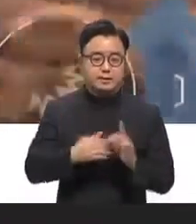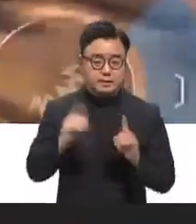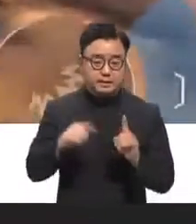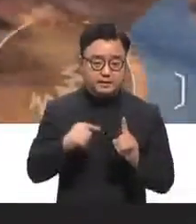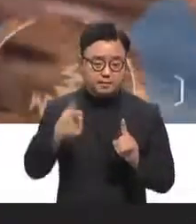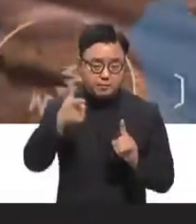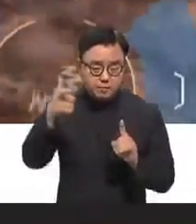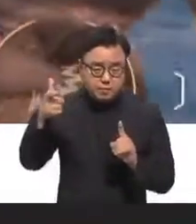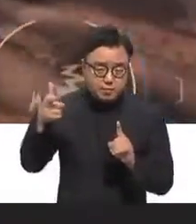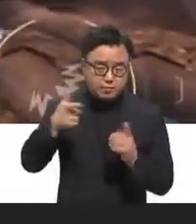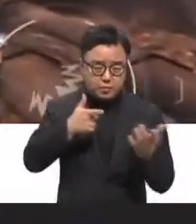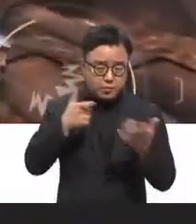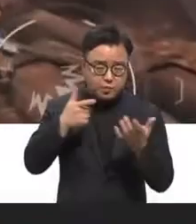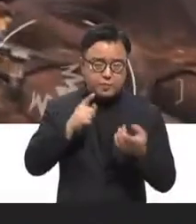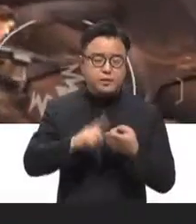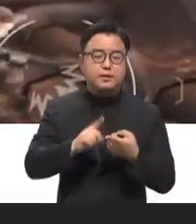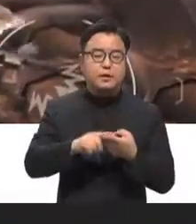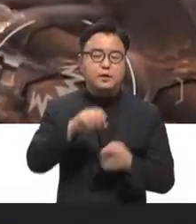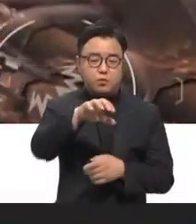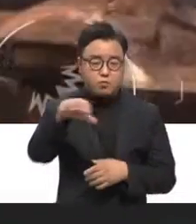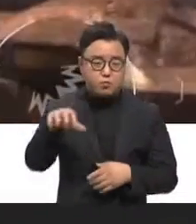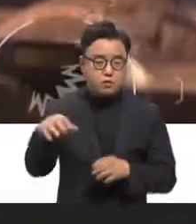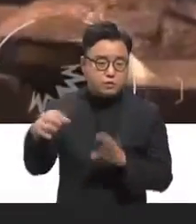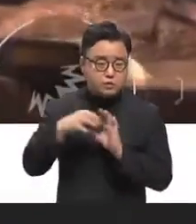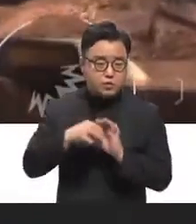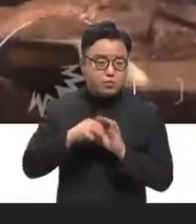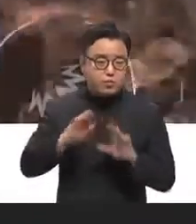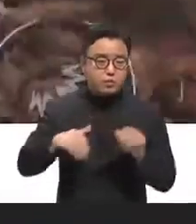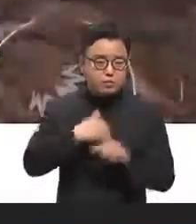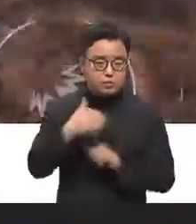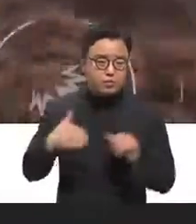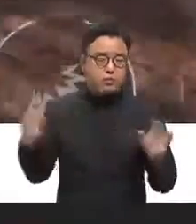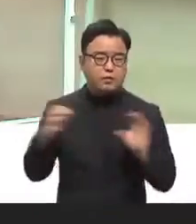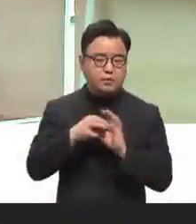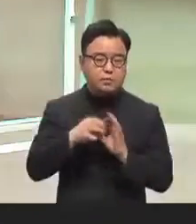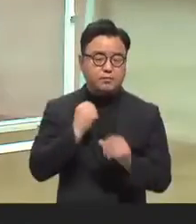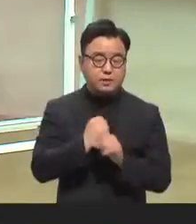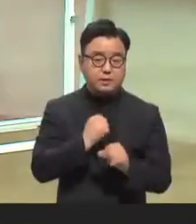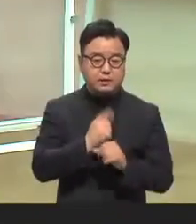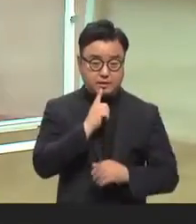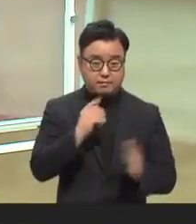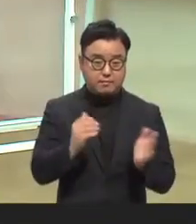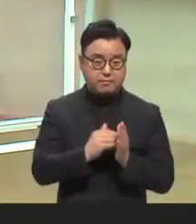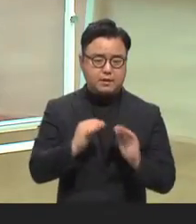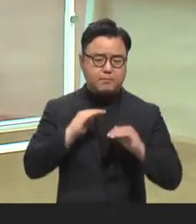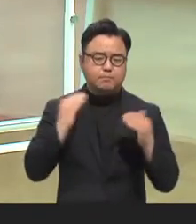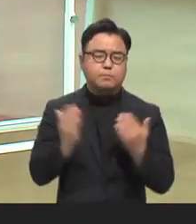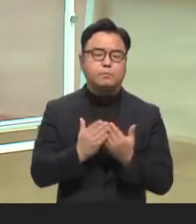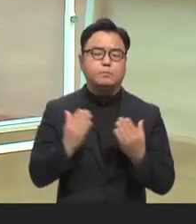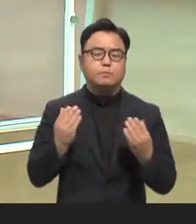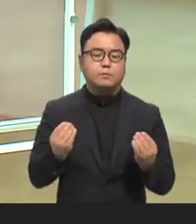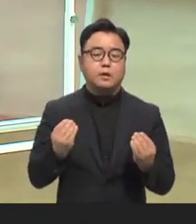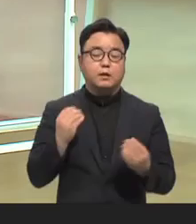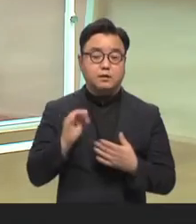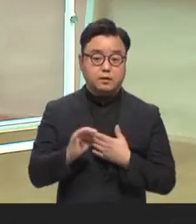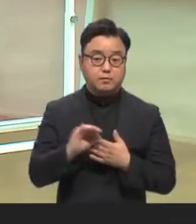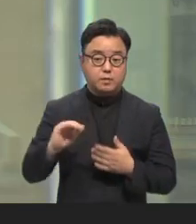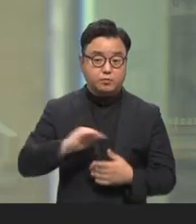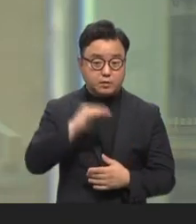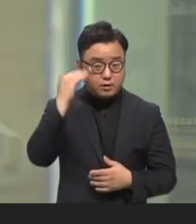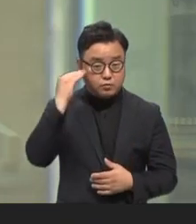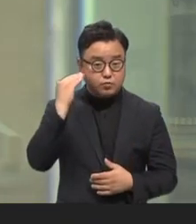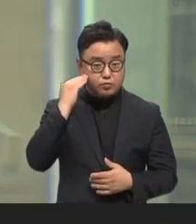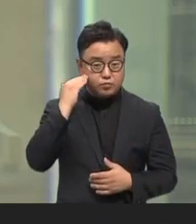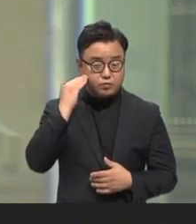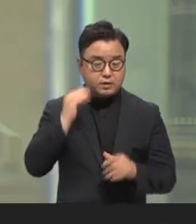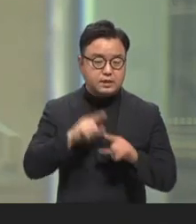게임을 위치추적 서비스를 기반으로 현실 세계와 접목시키는 겁니다 개발이 완료되면 우리나라에서는 대중성을 가진